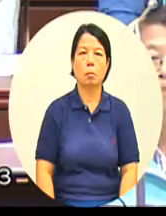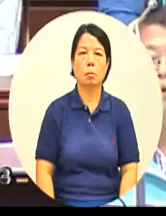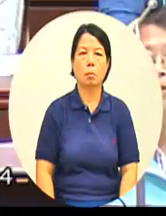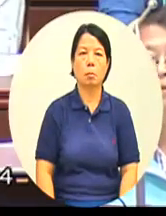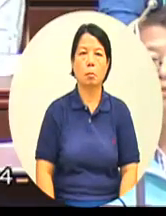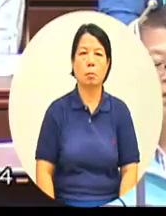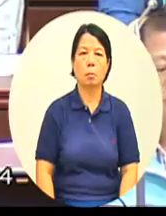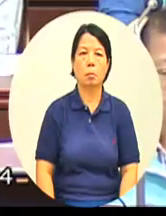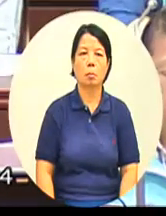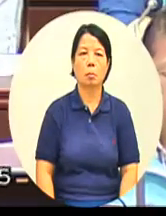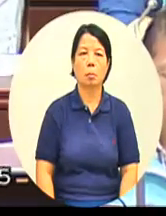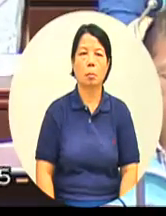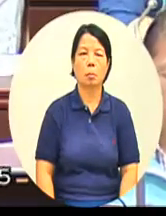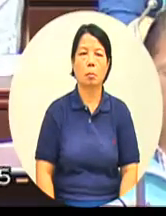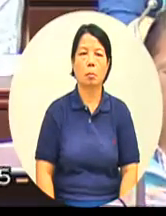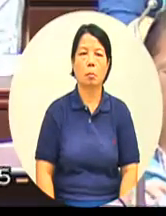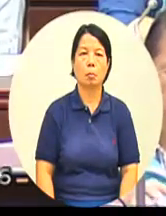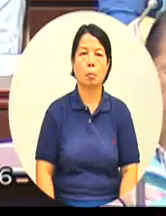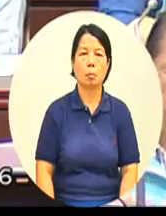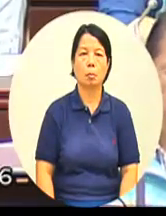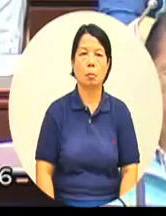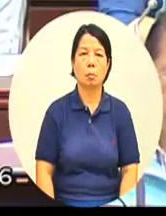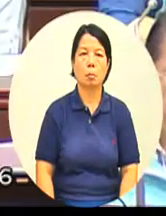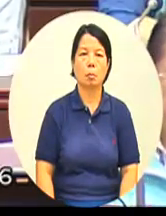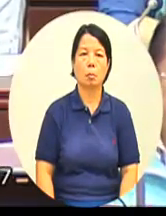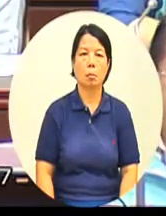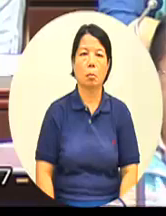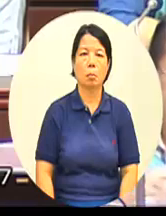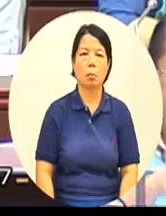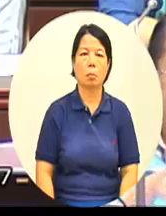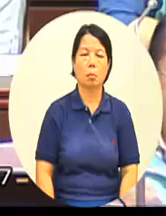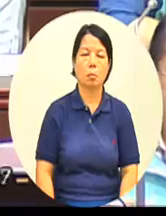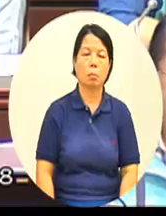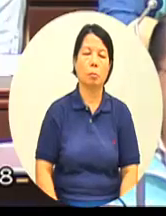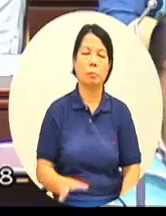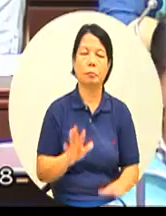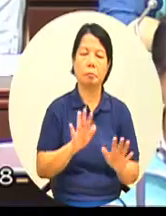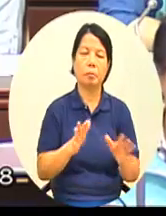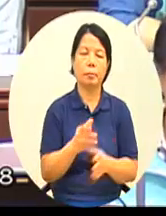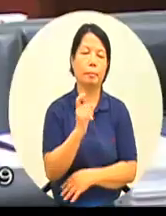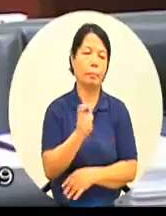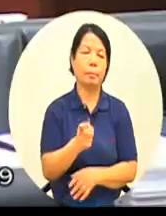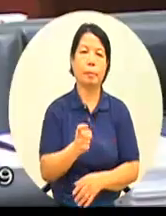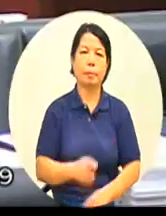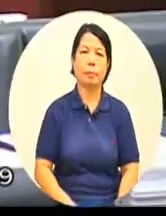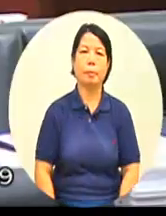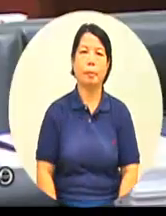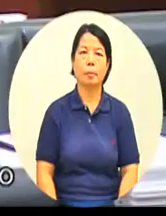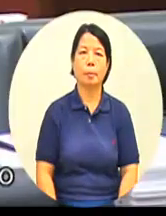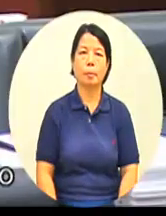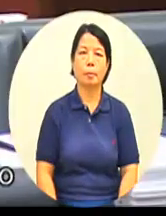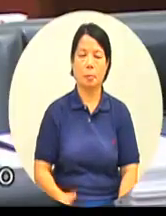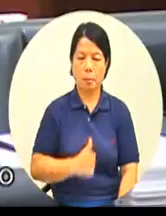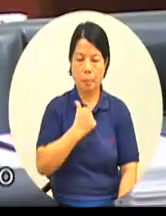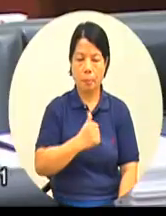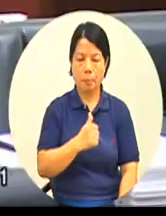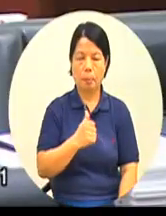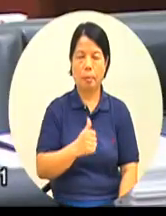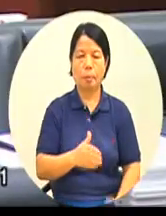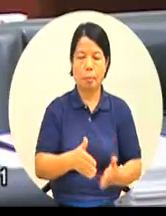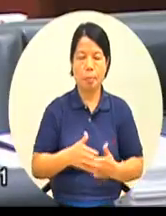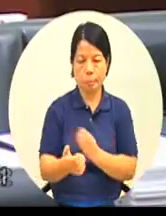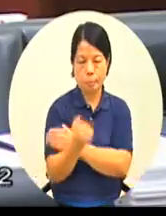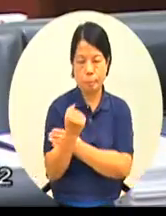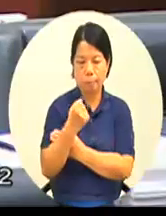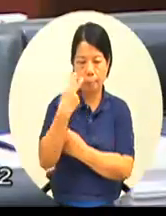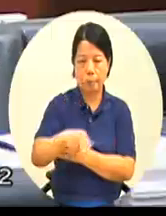钱吧 ？OT 的方向啊， 目前我们可能 没办法， 对 ，OK， 没关系，我们真的很关注这个议题， 我们还是鼓励民间可